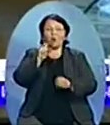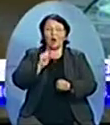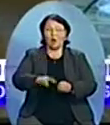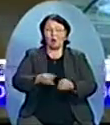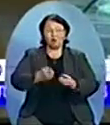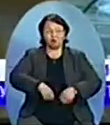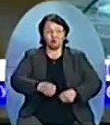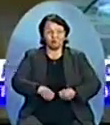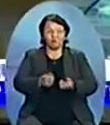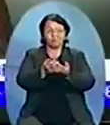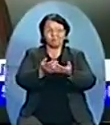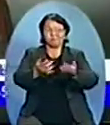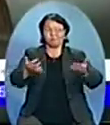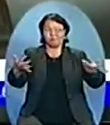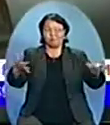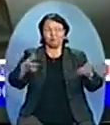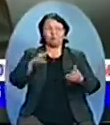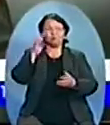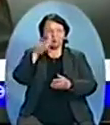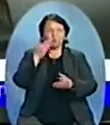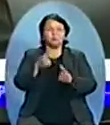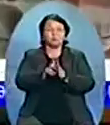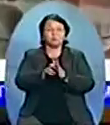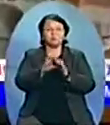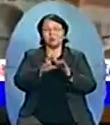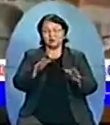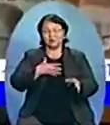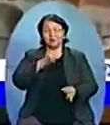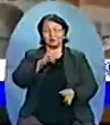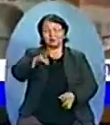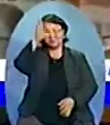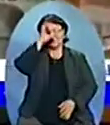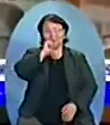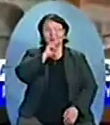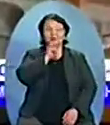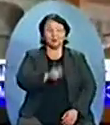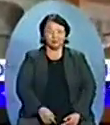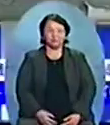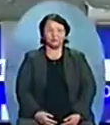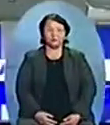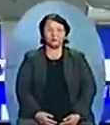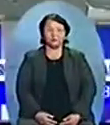өсөлтөд тодорхой хэмжээ гарна хэмээн найдаж байгаагаа салбарын сайд хэлж байна.